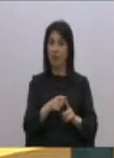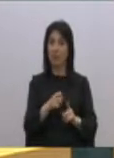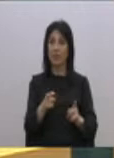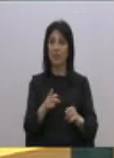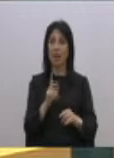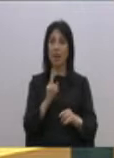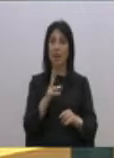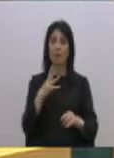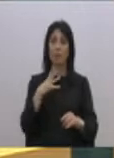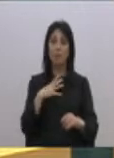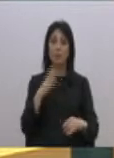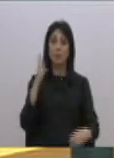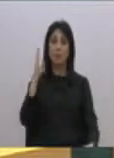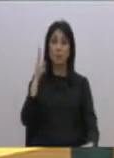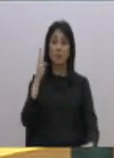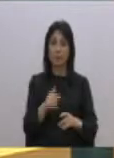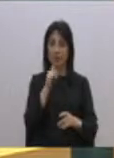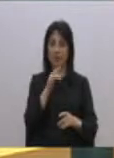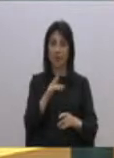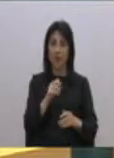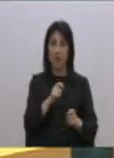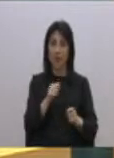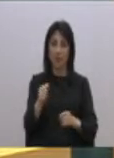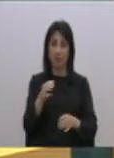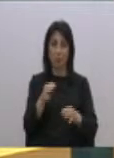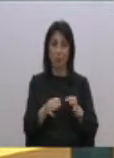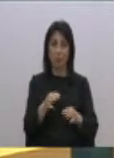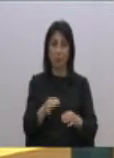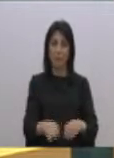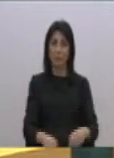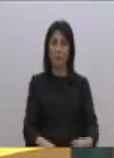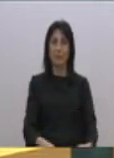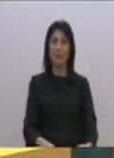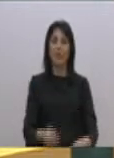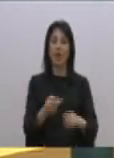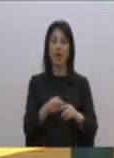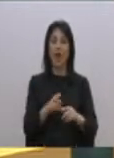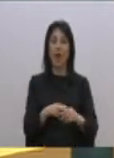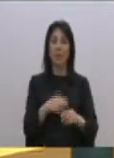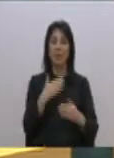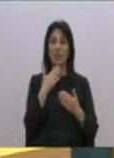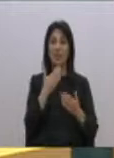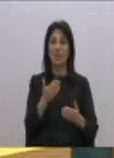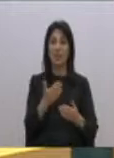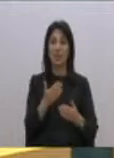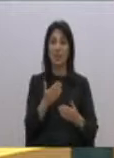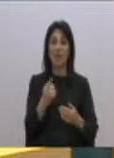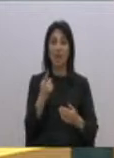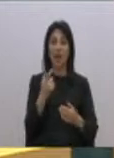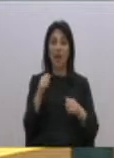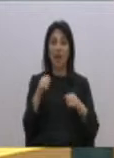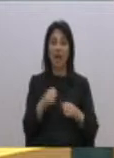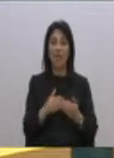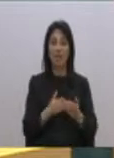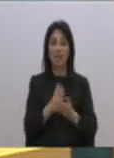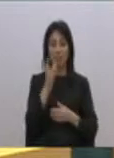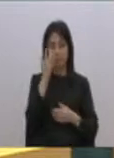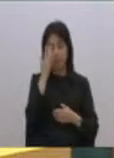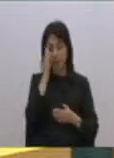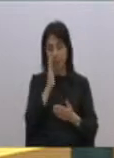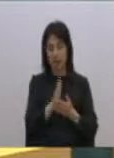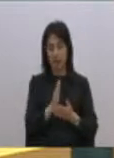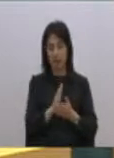ეს კანდიდატი აღარ მოხდება მოსამართლედ. აი ამიტომ ვიკითხე მე, რა ლეგიტიმური მიზანი